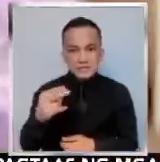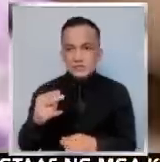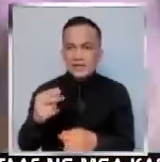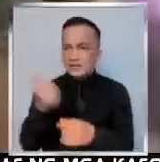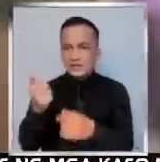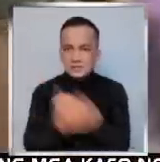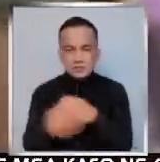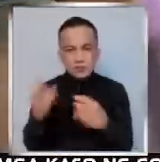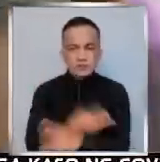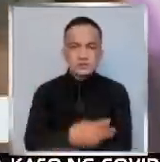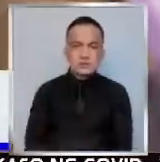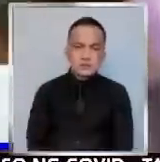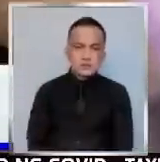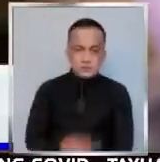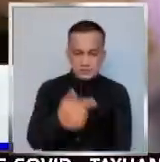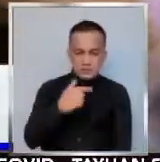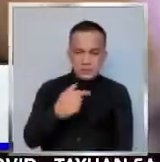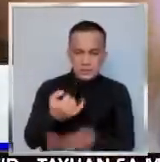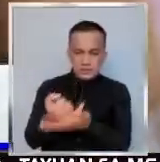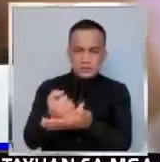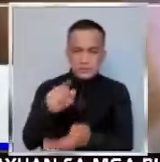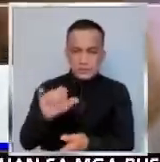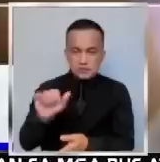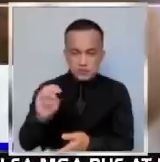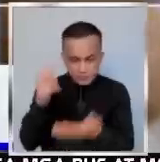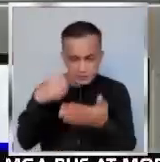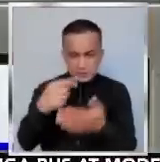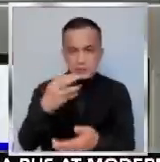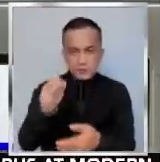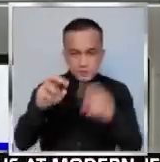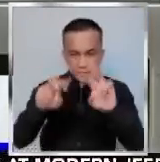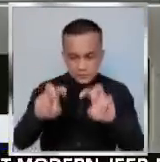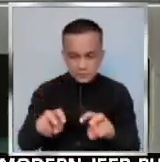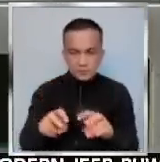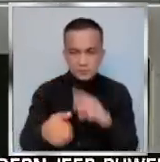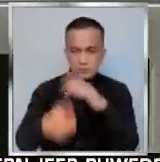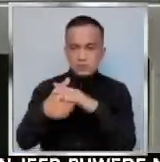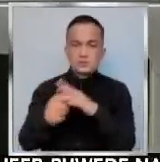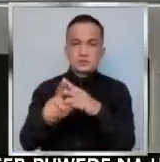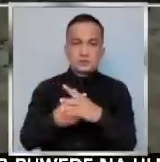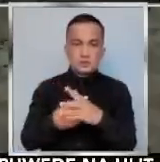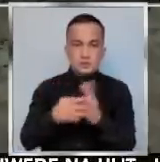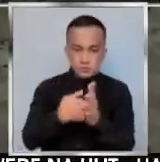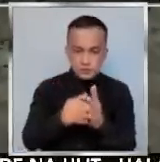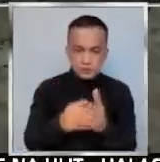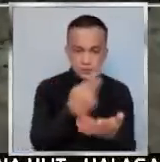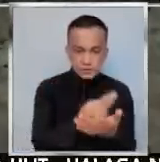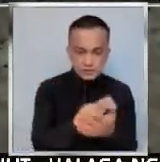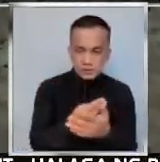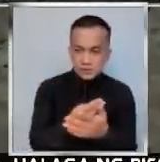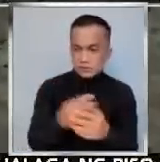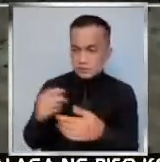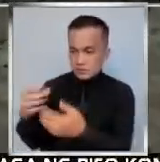ng investing.com na sinuri ng GMA News Research, lumalabas na mula nung mag-umpisang humina ang piso laban sa dolyar noong